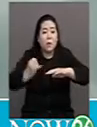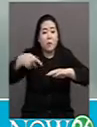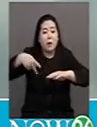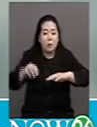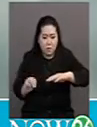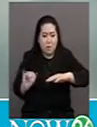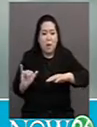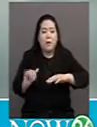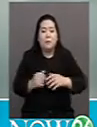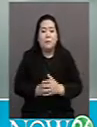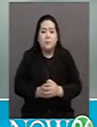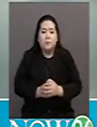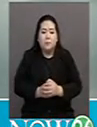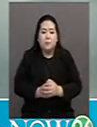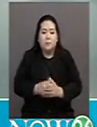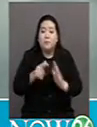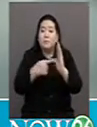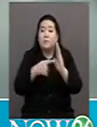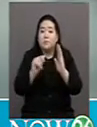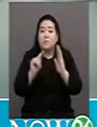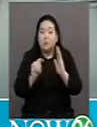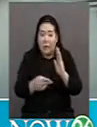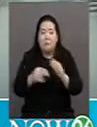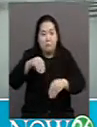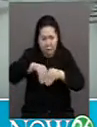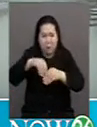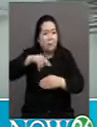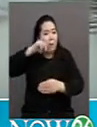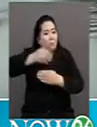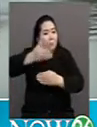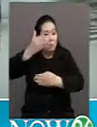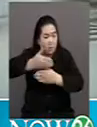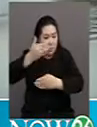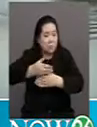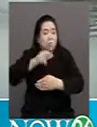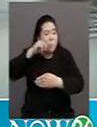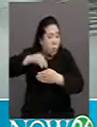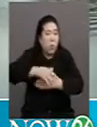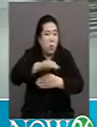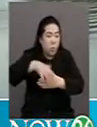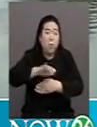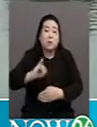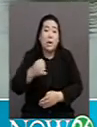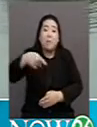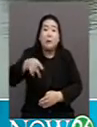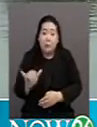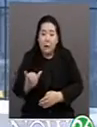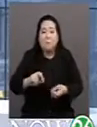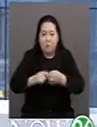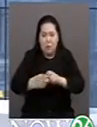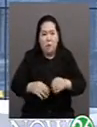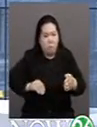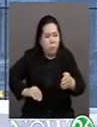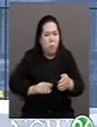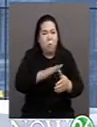ก็อยู่ใต้เขื่อนด้วยนะครับถ้าสมมุติว่าน้ำเข้าเขื่อนเจ้าพระยาเยอะๆต้องมีการระบายเพิ่มขึ้นก็อาจจะส่งผลกระทบต่อพืช